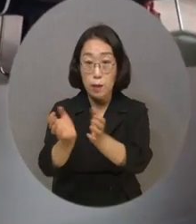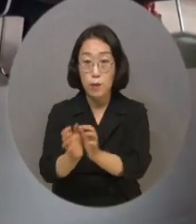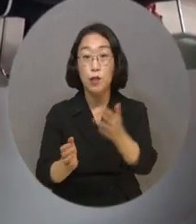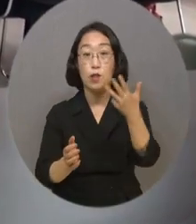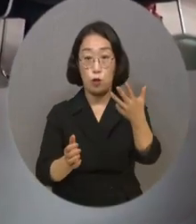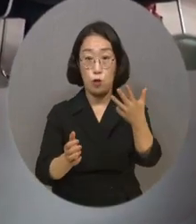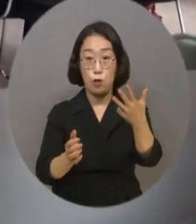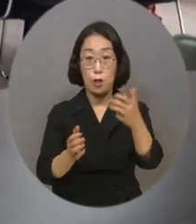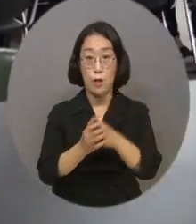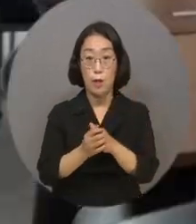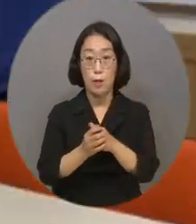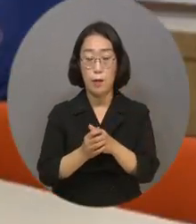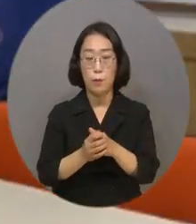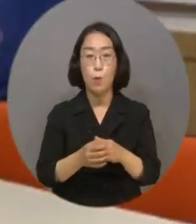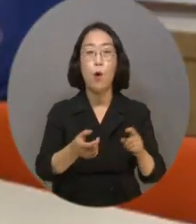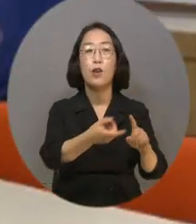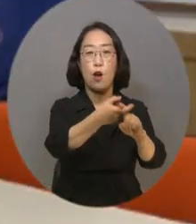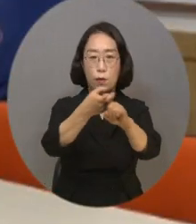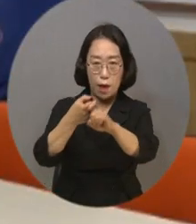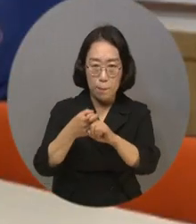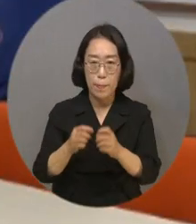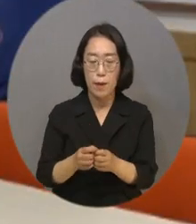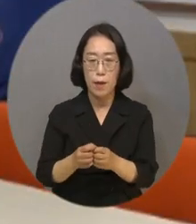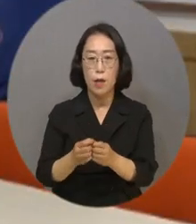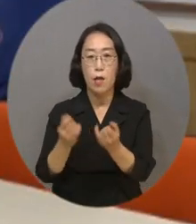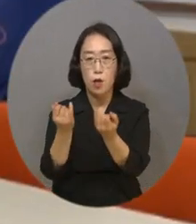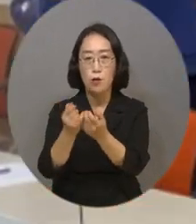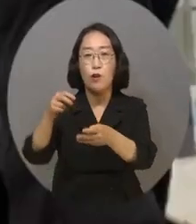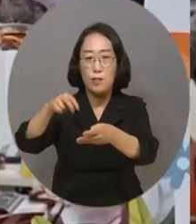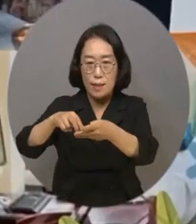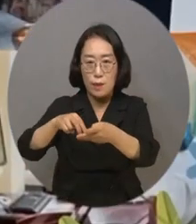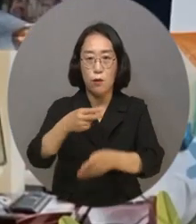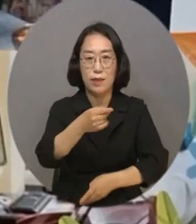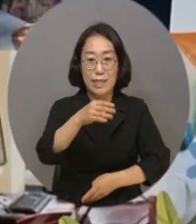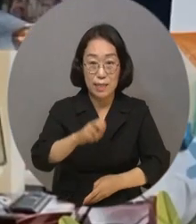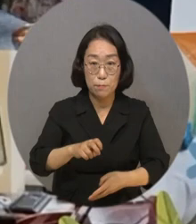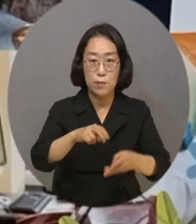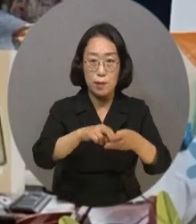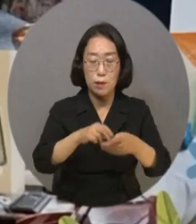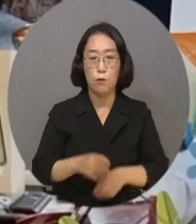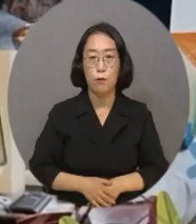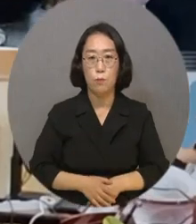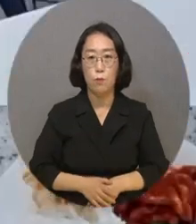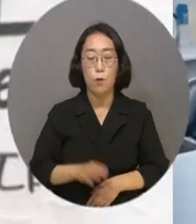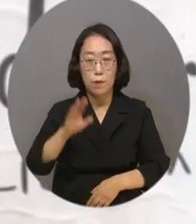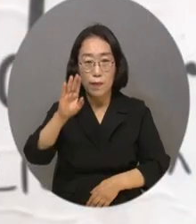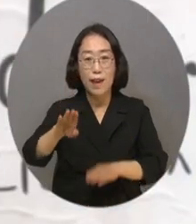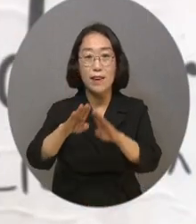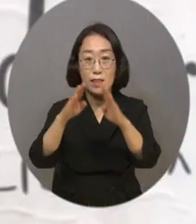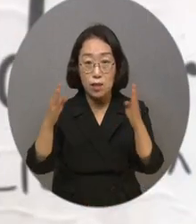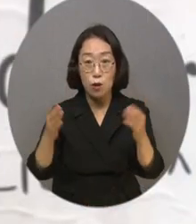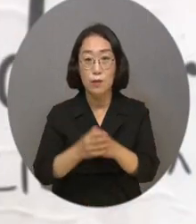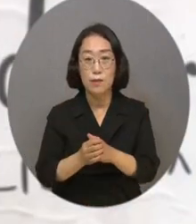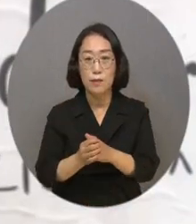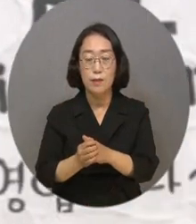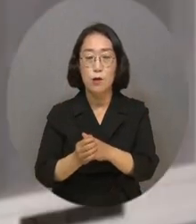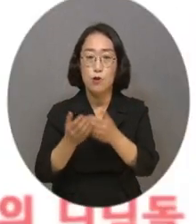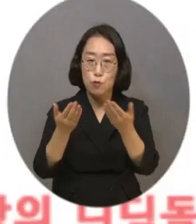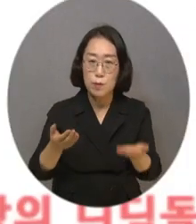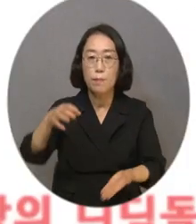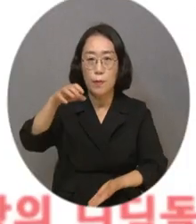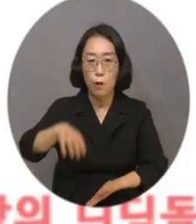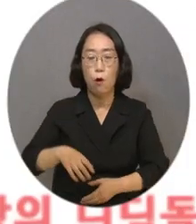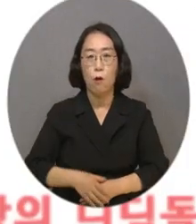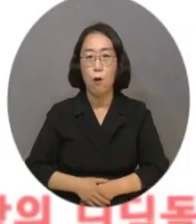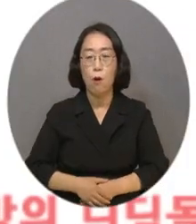전국 노숙인 시설연합회, 열린 여성센터, 디딤센터, 아가페이 집, 내일을 여는 저하심터, 수원